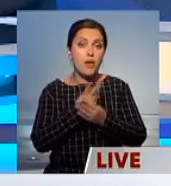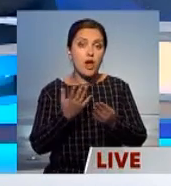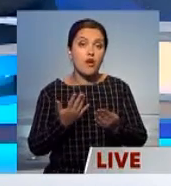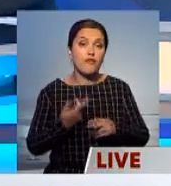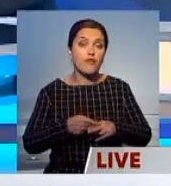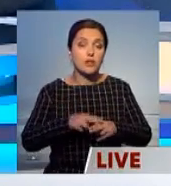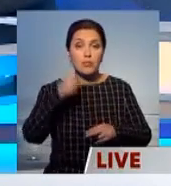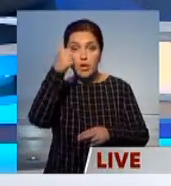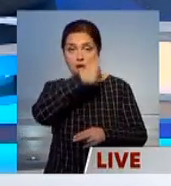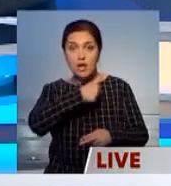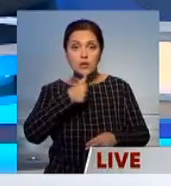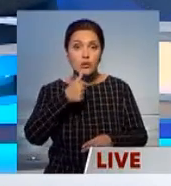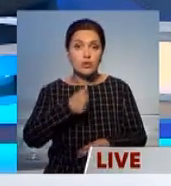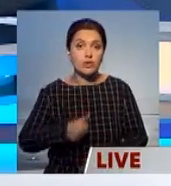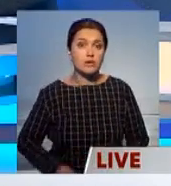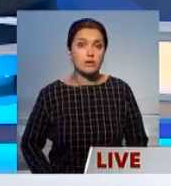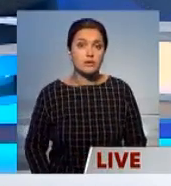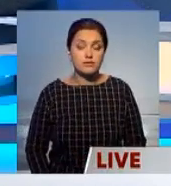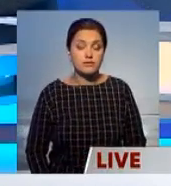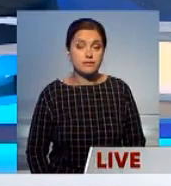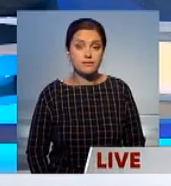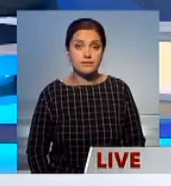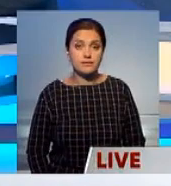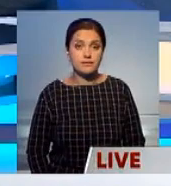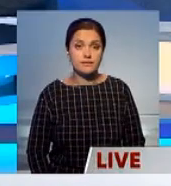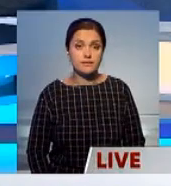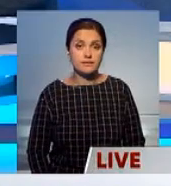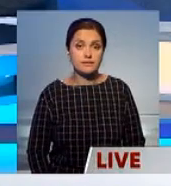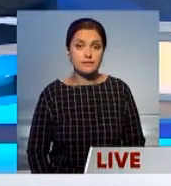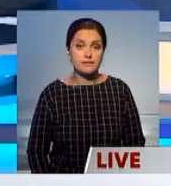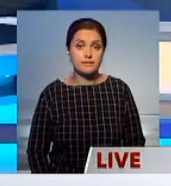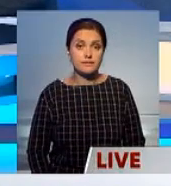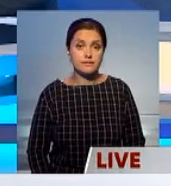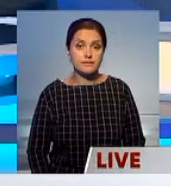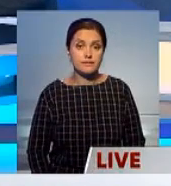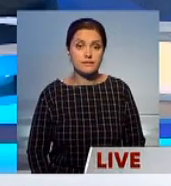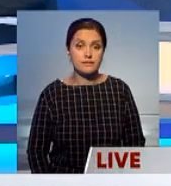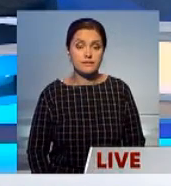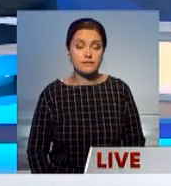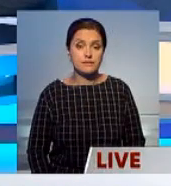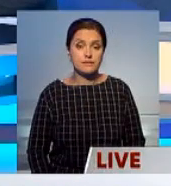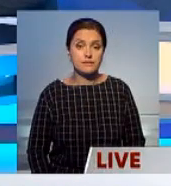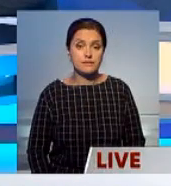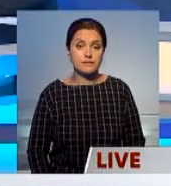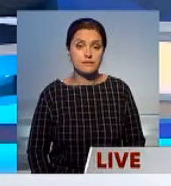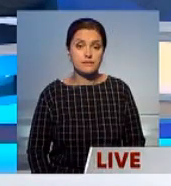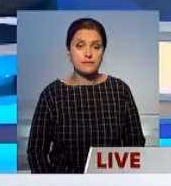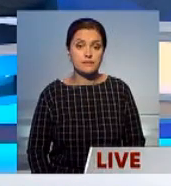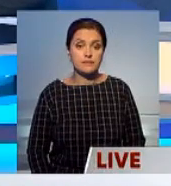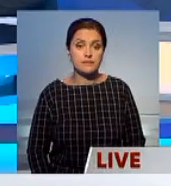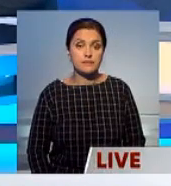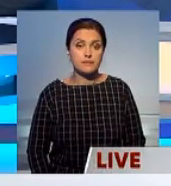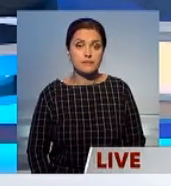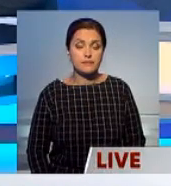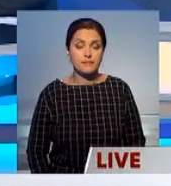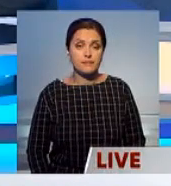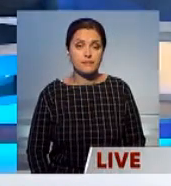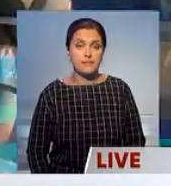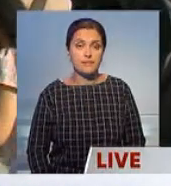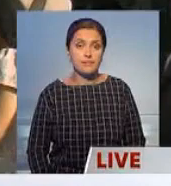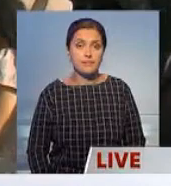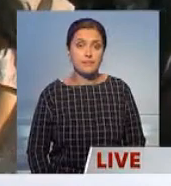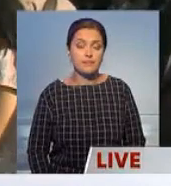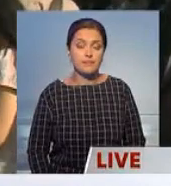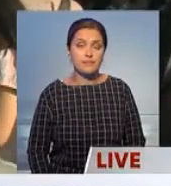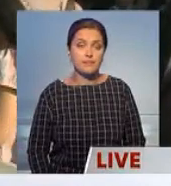году? Участник Каннского кинофестиваля 2003 года. Насчет основной программы я